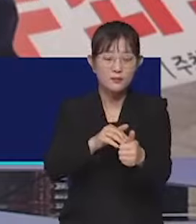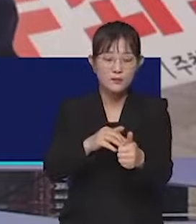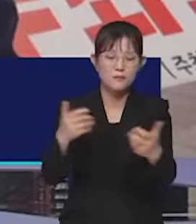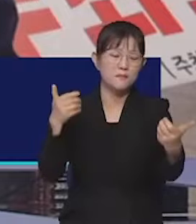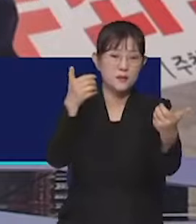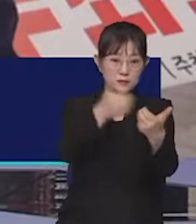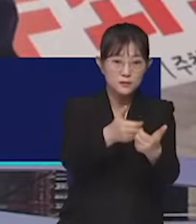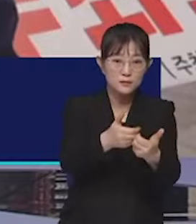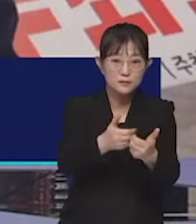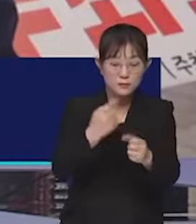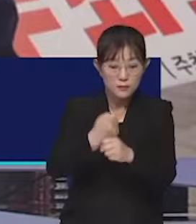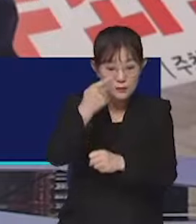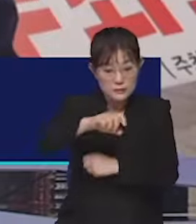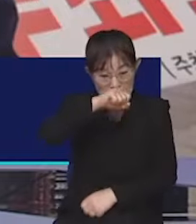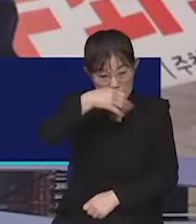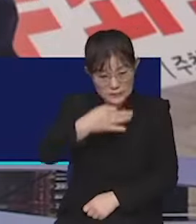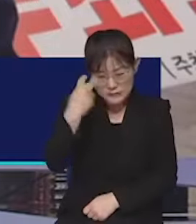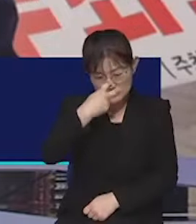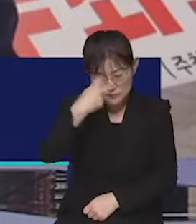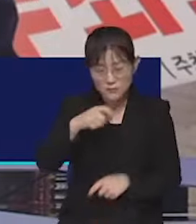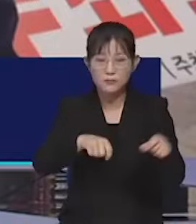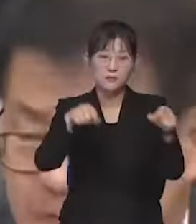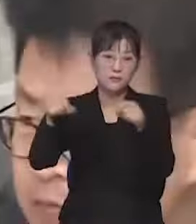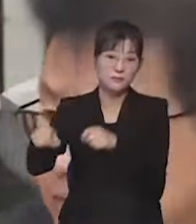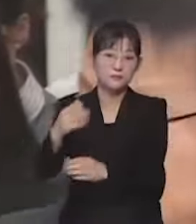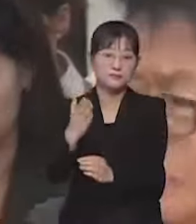있습니다. 이형기 기자입니다.